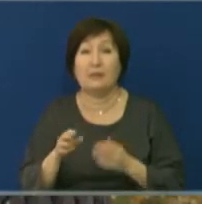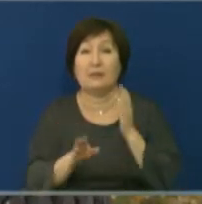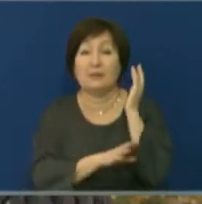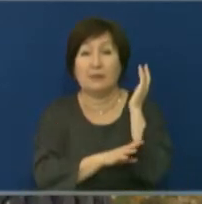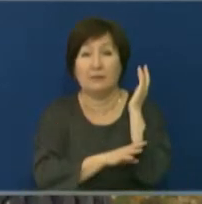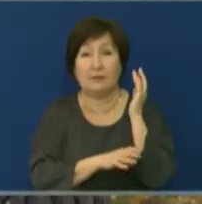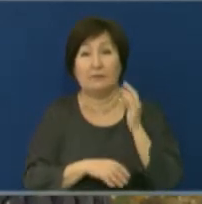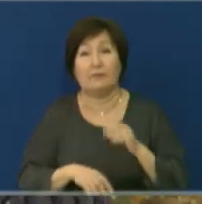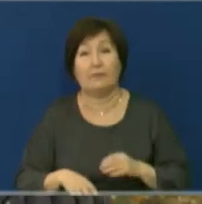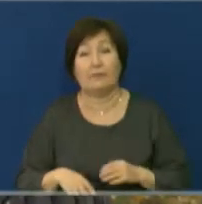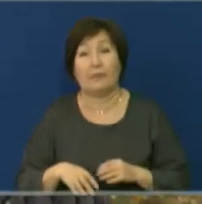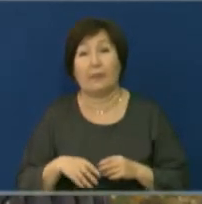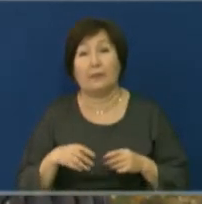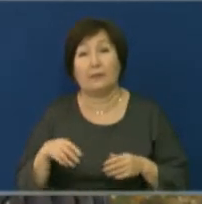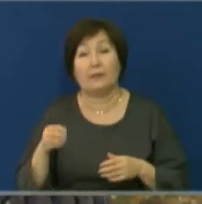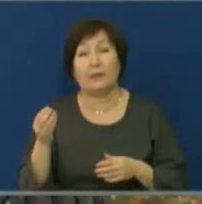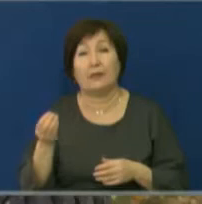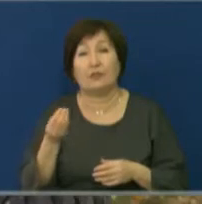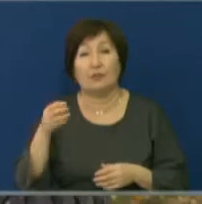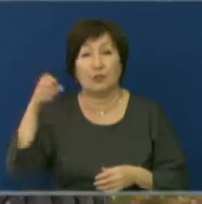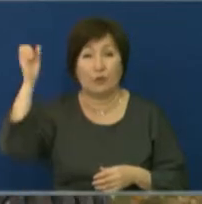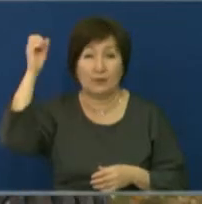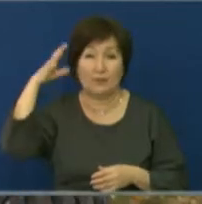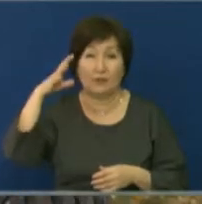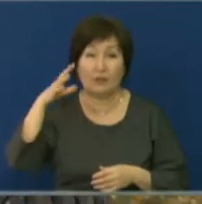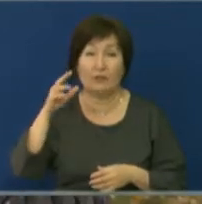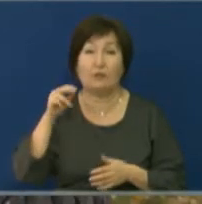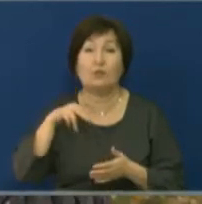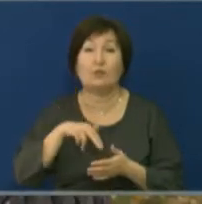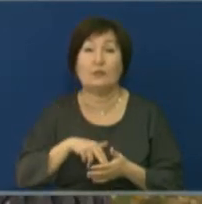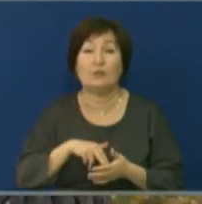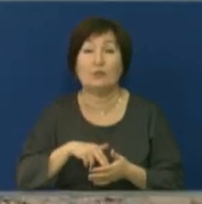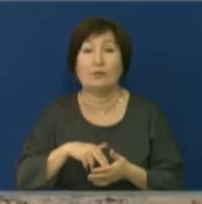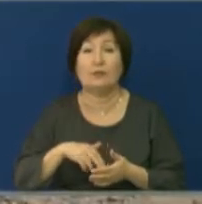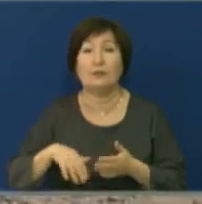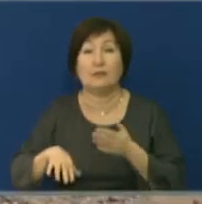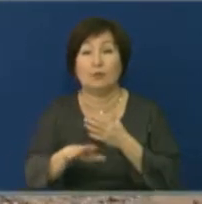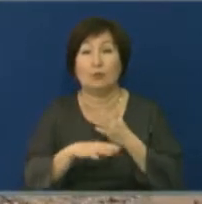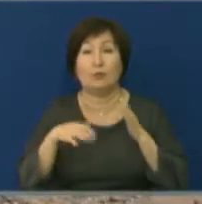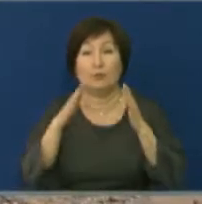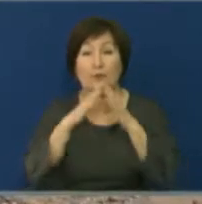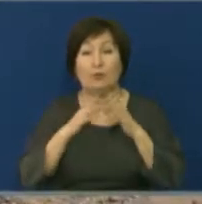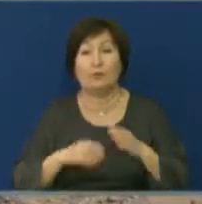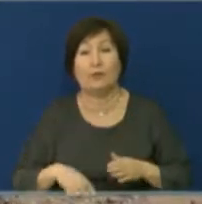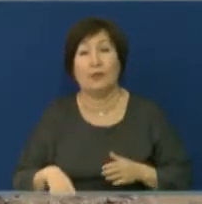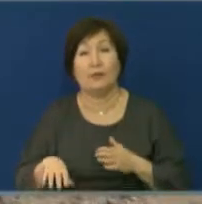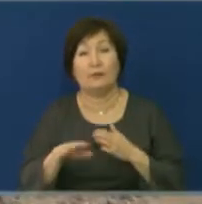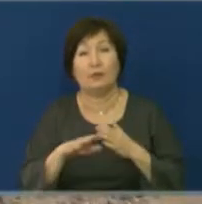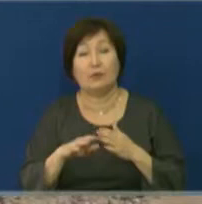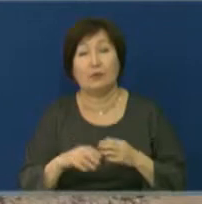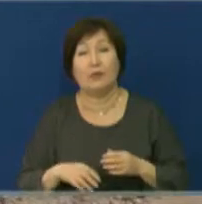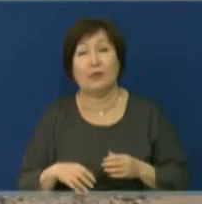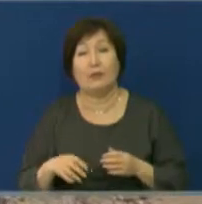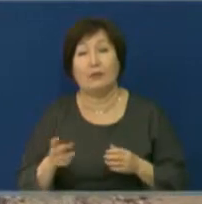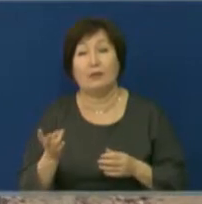деревьев. Также установка освещения на территории, дворовой территории. Бахшан Баяхметов поручил ускорить